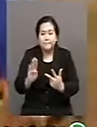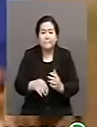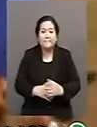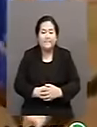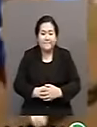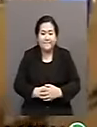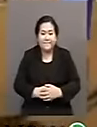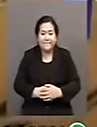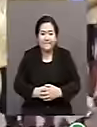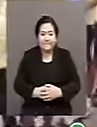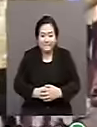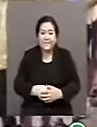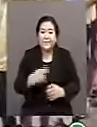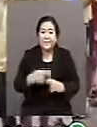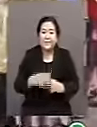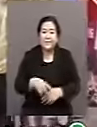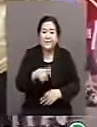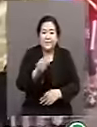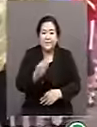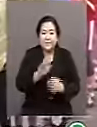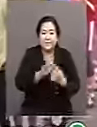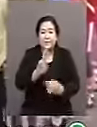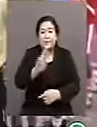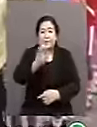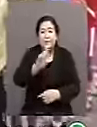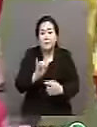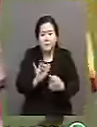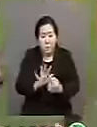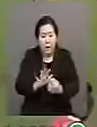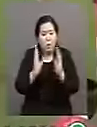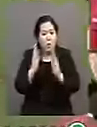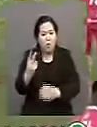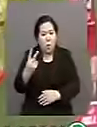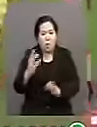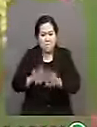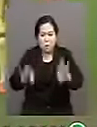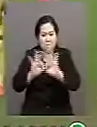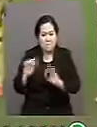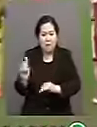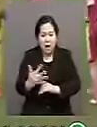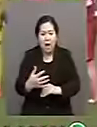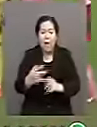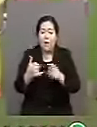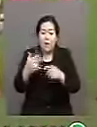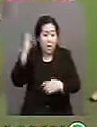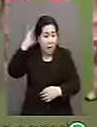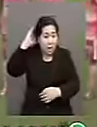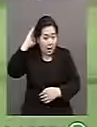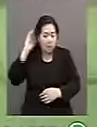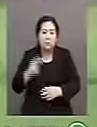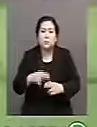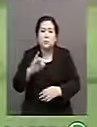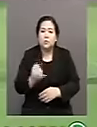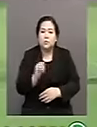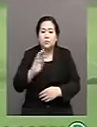่าอยุยานะครับอยุธยาวอร์ต้องขาด 2นักเตะสำคัญอย่างเช่นจีรวัฒน์ทองแสงพราวกองหลังแล้วก็จู